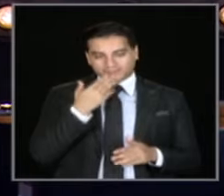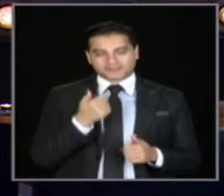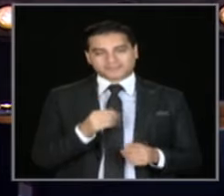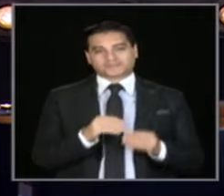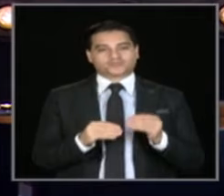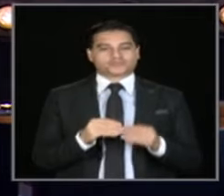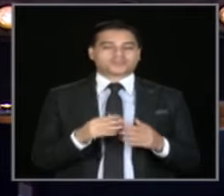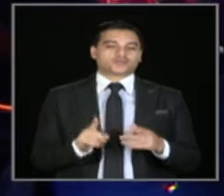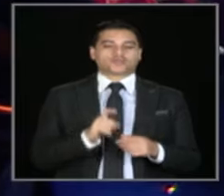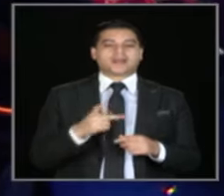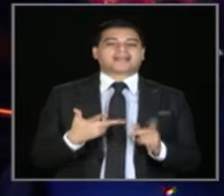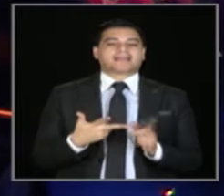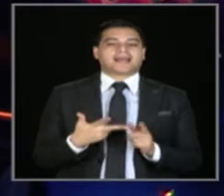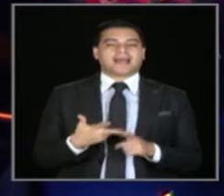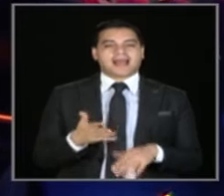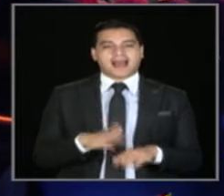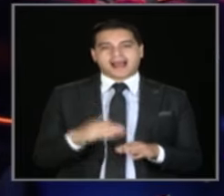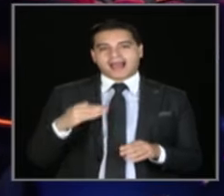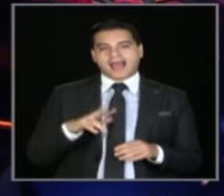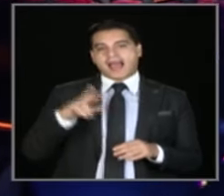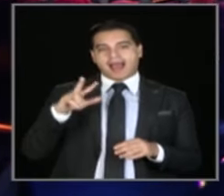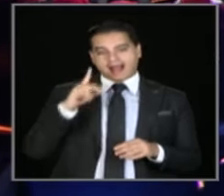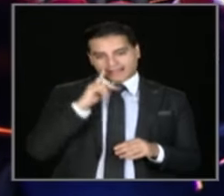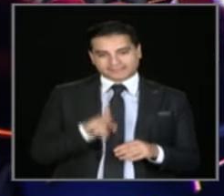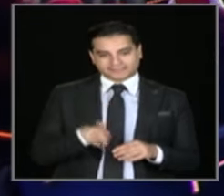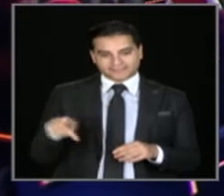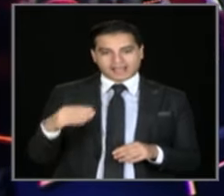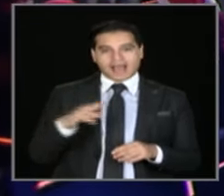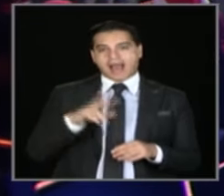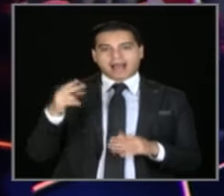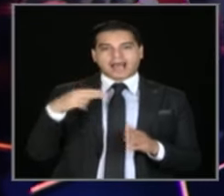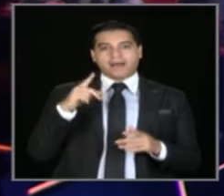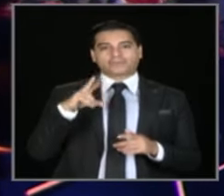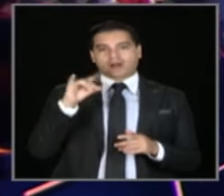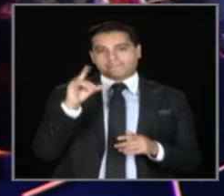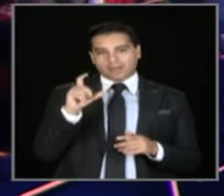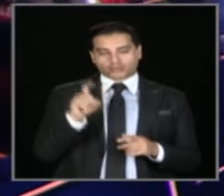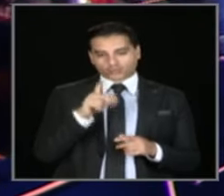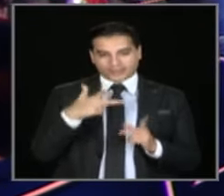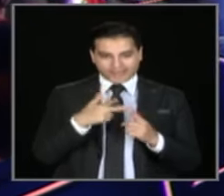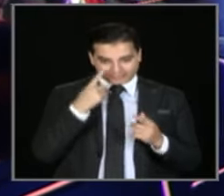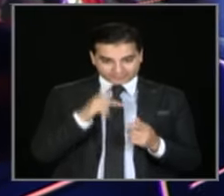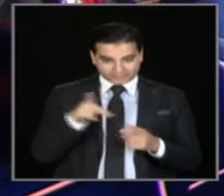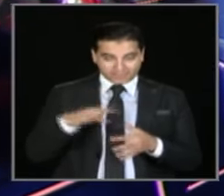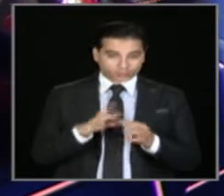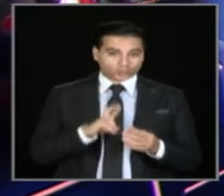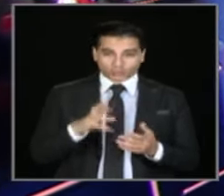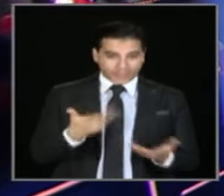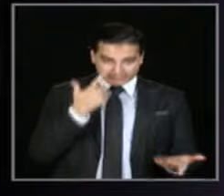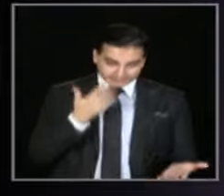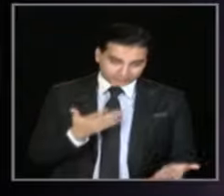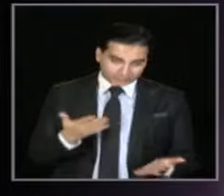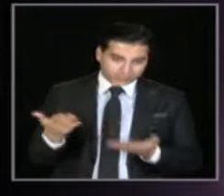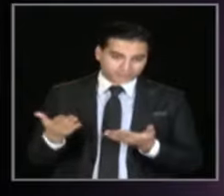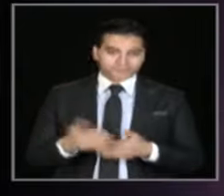هاردك. سؤال الثالث، حلا، تفضلي. حلا عبد الرحمن، سؤال الثالث، وهنشوف موضوع السؤال